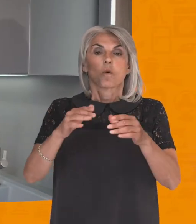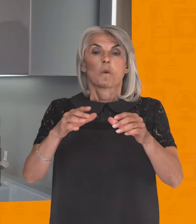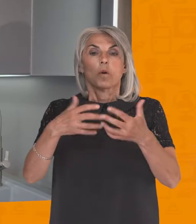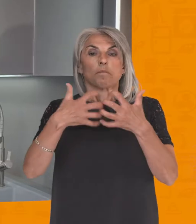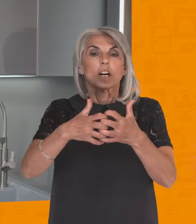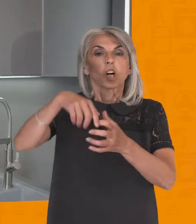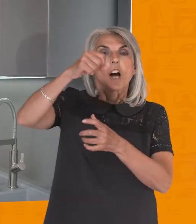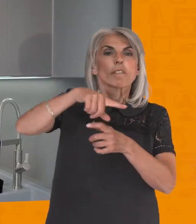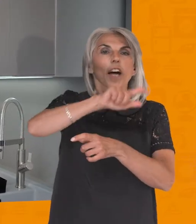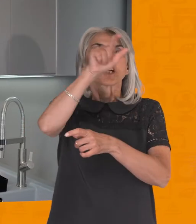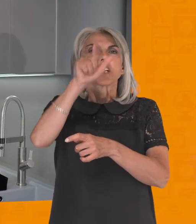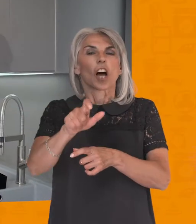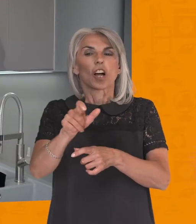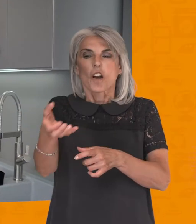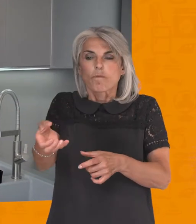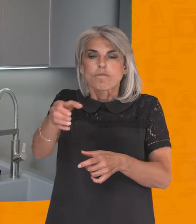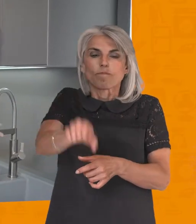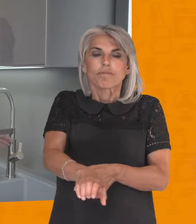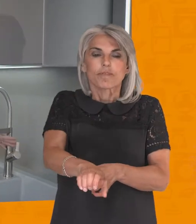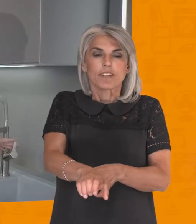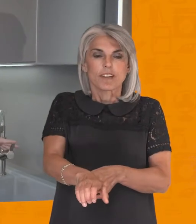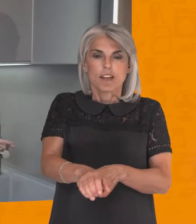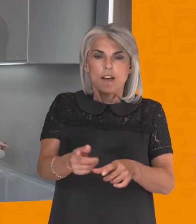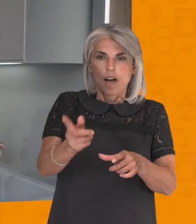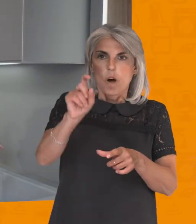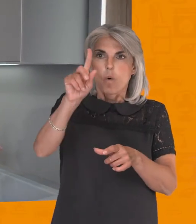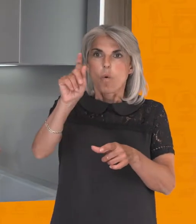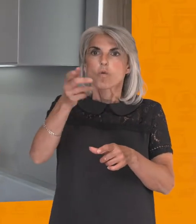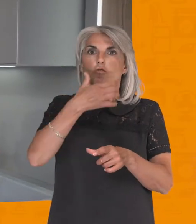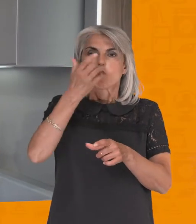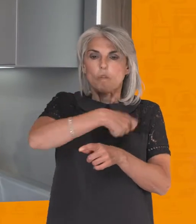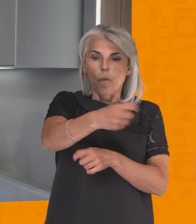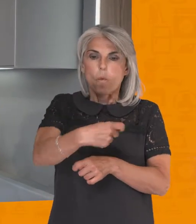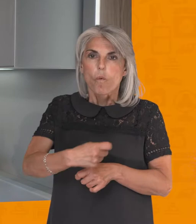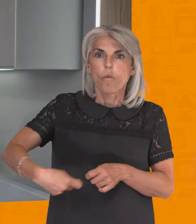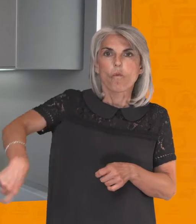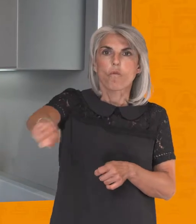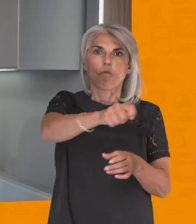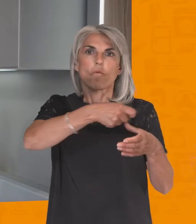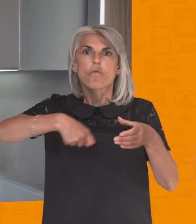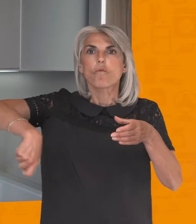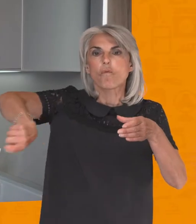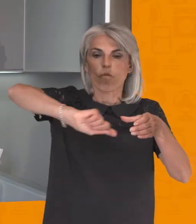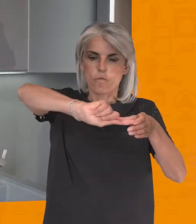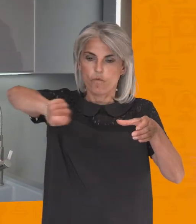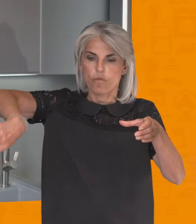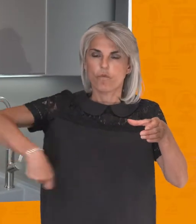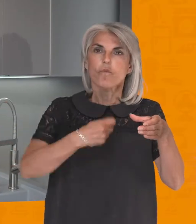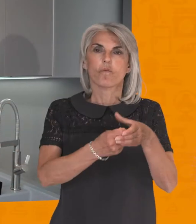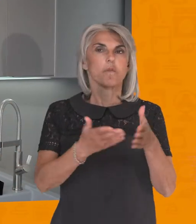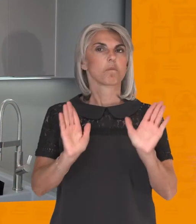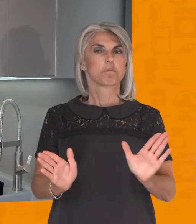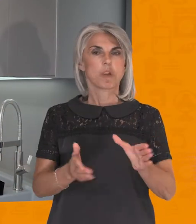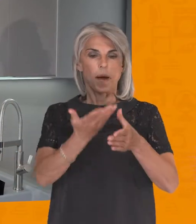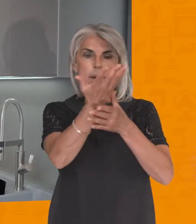petites moka magnifiques, le café que vous avez, vous le mettez dans votre évier et vous rincez votre évier. Grâce à ça, vous avez